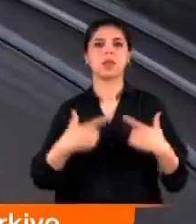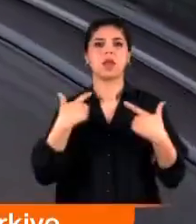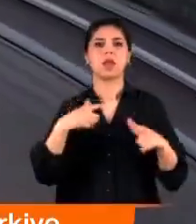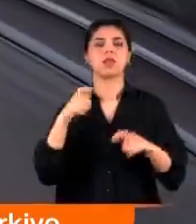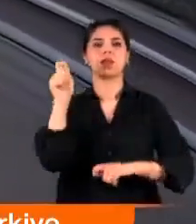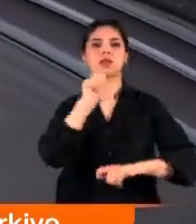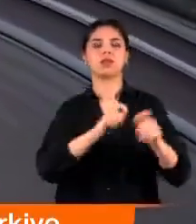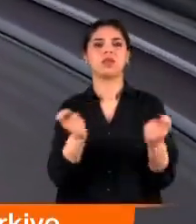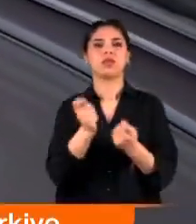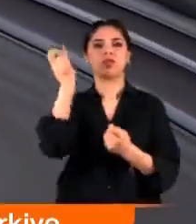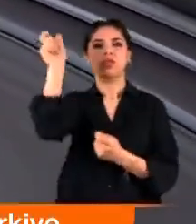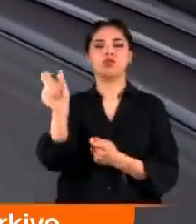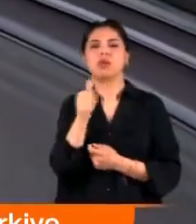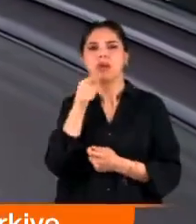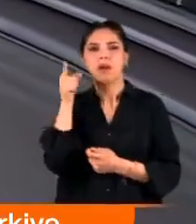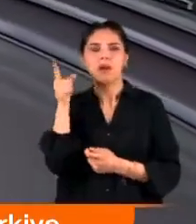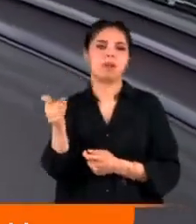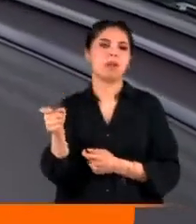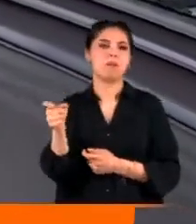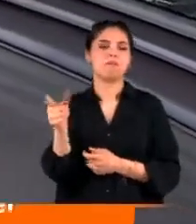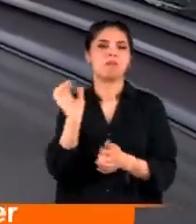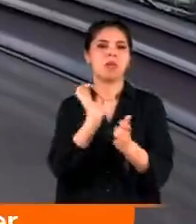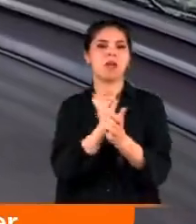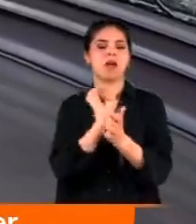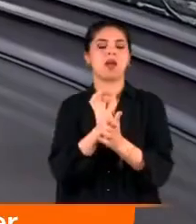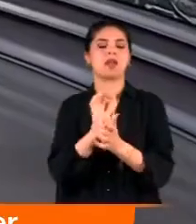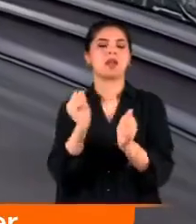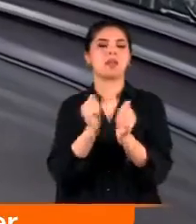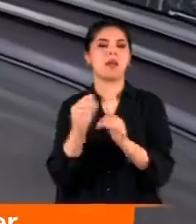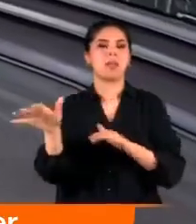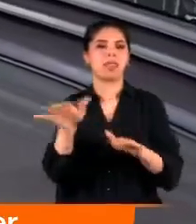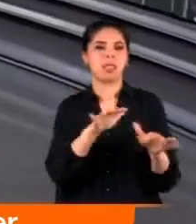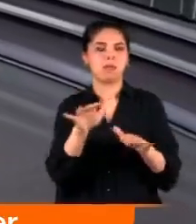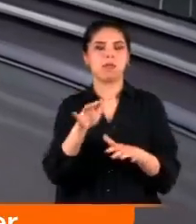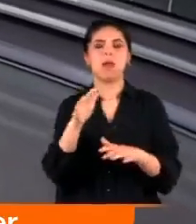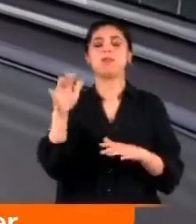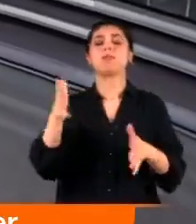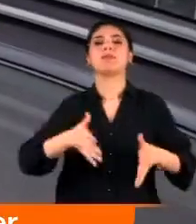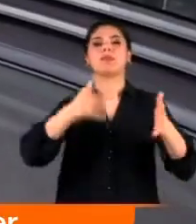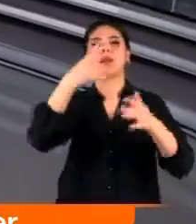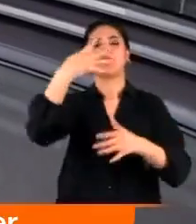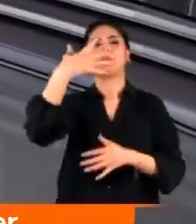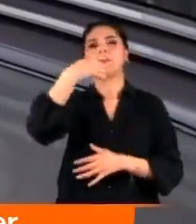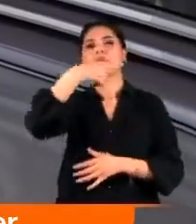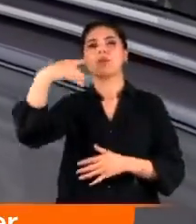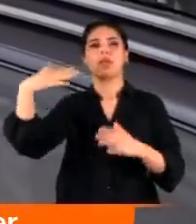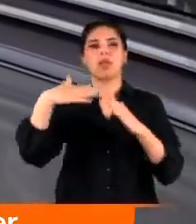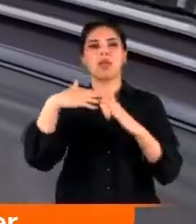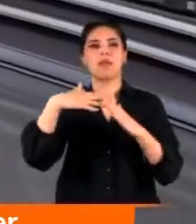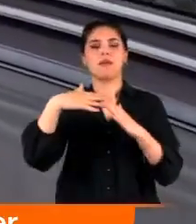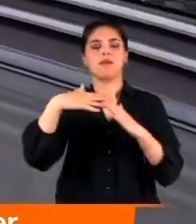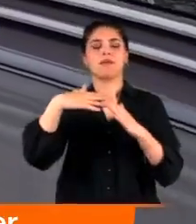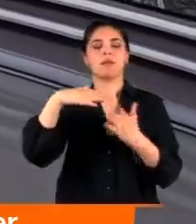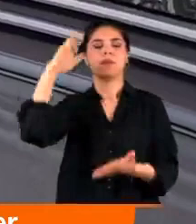Hataylı inşaat işçisi Ramazan Dilaver ailesiyle yakalandı deprem felaketine. Binanın 5. katındaki evleri sarsıntıyla birlikte 1.